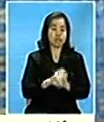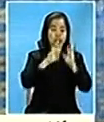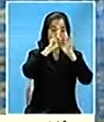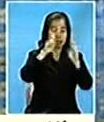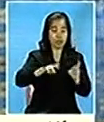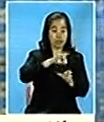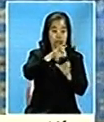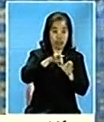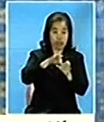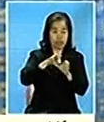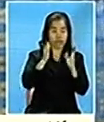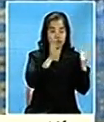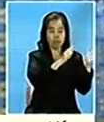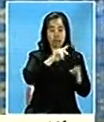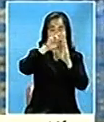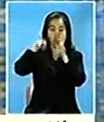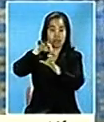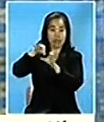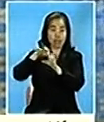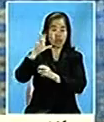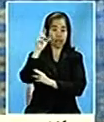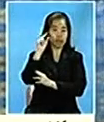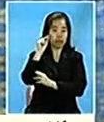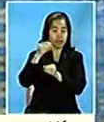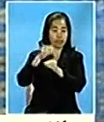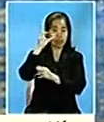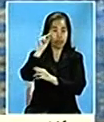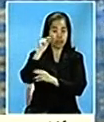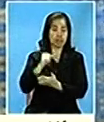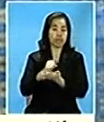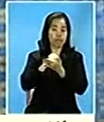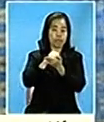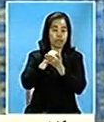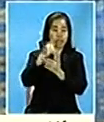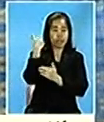ยละ30บาทเสิร์ฟถึงที่ปรุงให้ด้วย